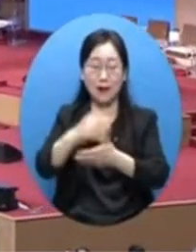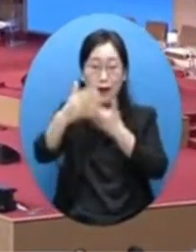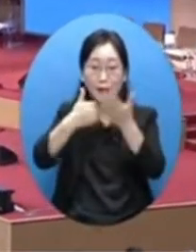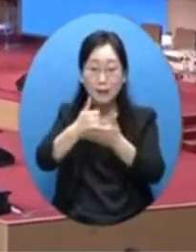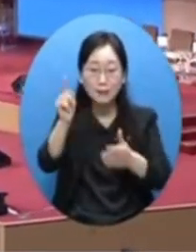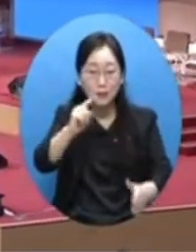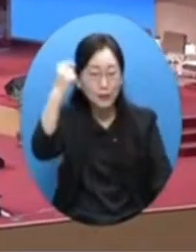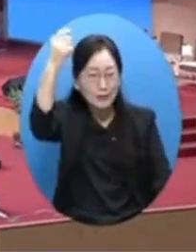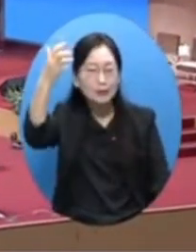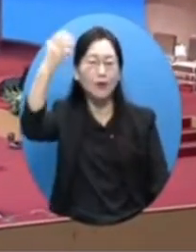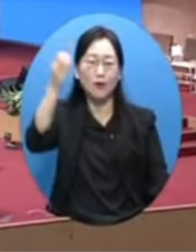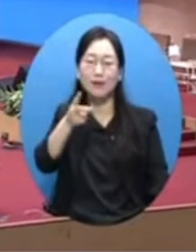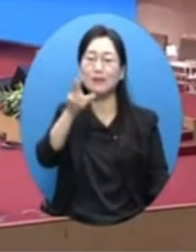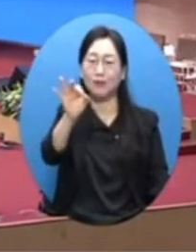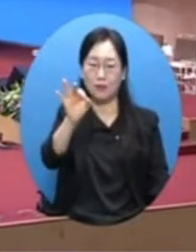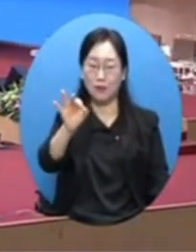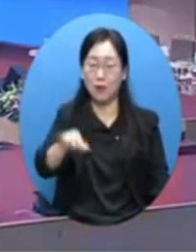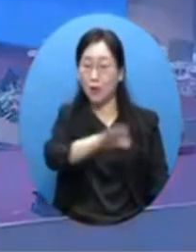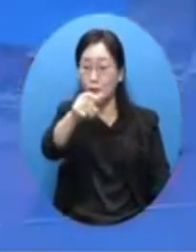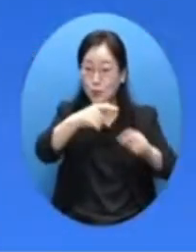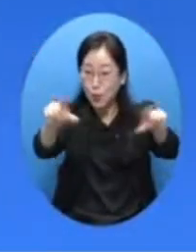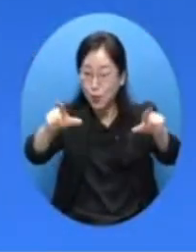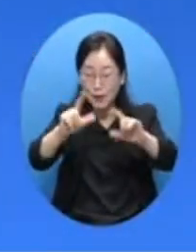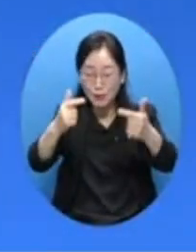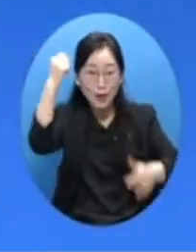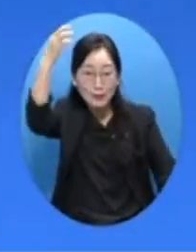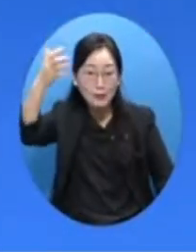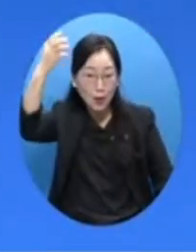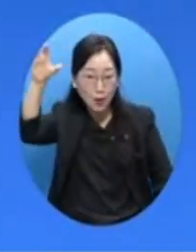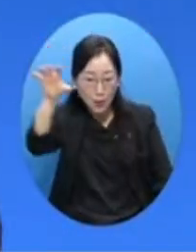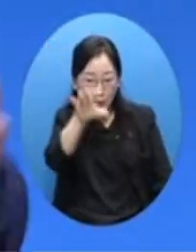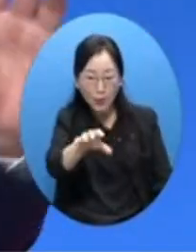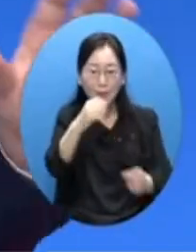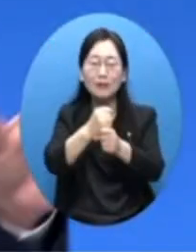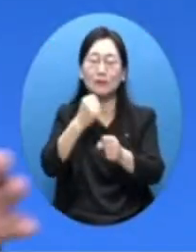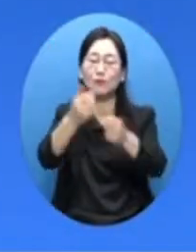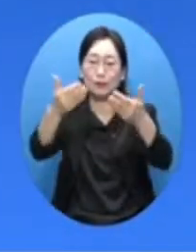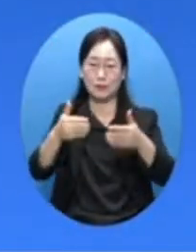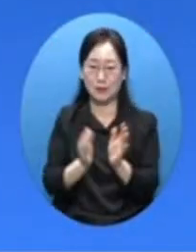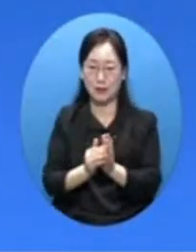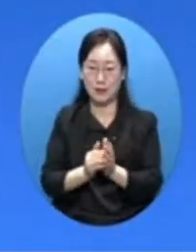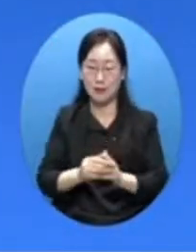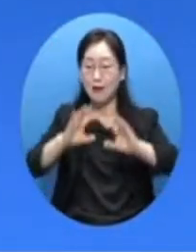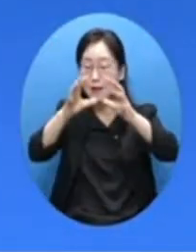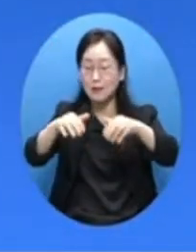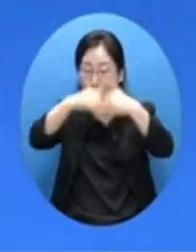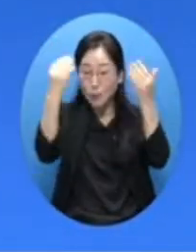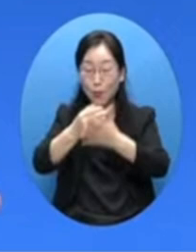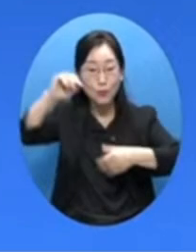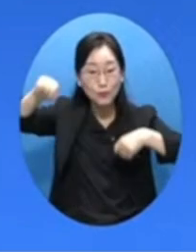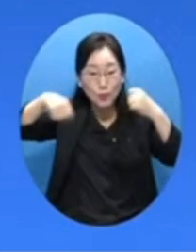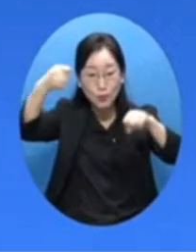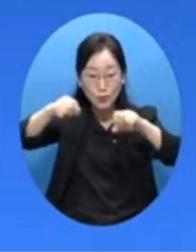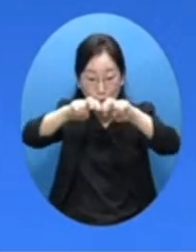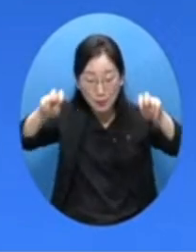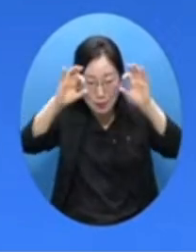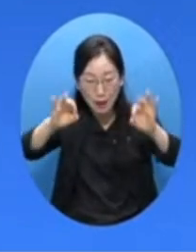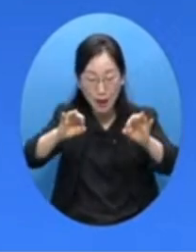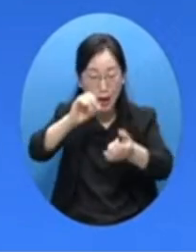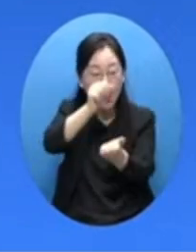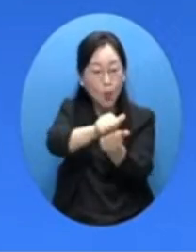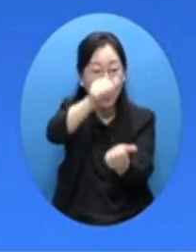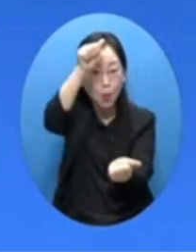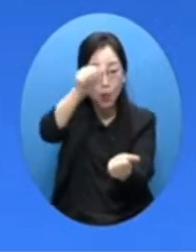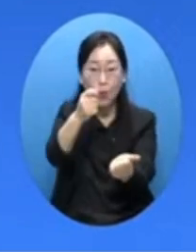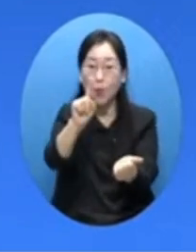영이십니다. 우리는 보통 사람이 아니라 영적 존재로 지음을 받았습니다. 이상 모든 동물들은 혼은 있지만 영이